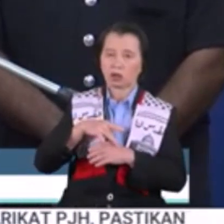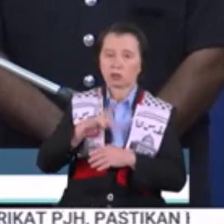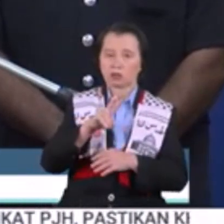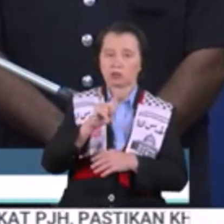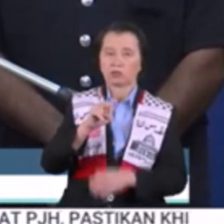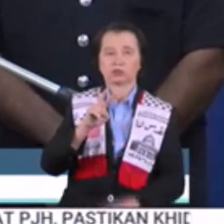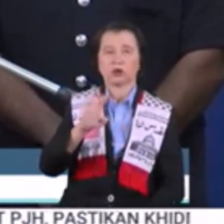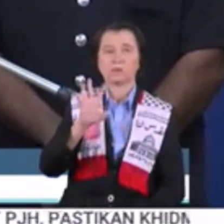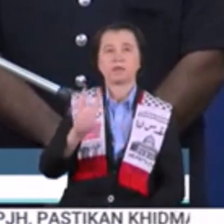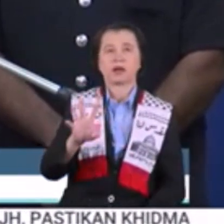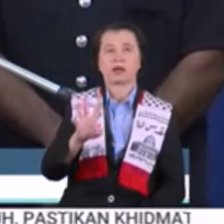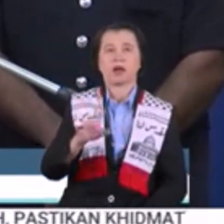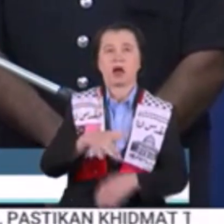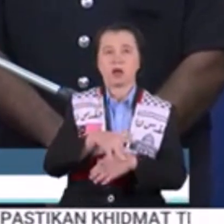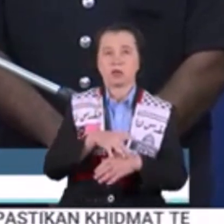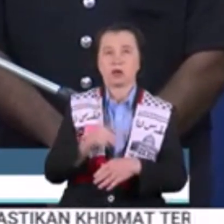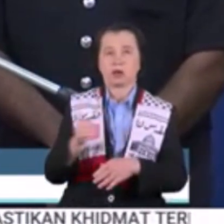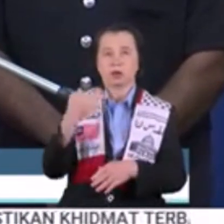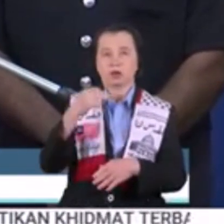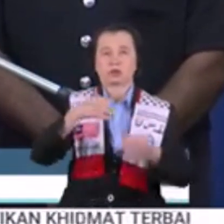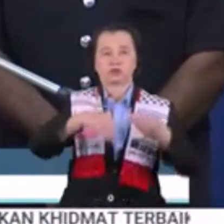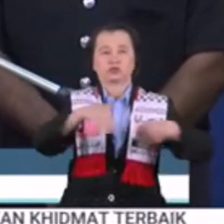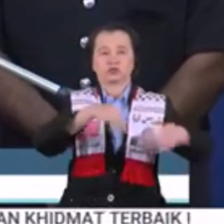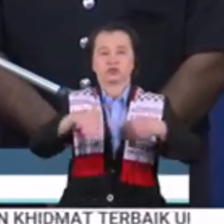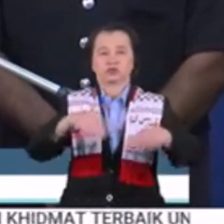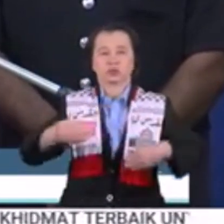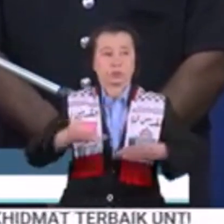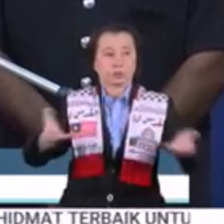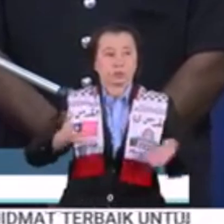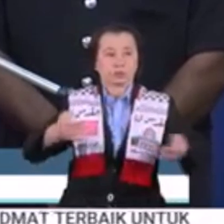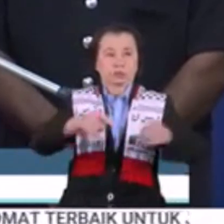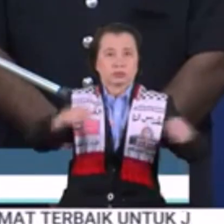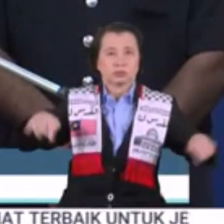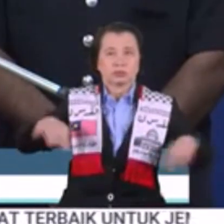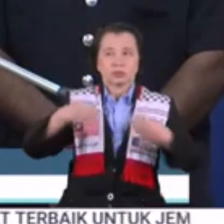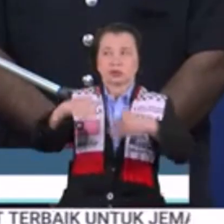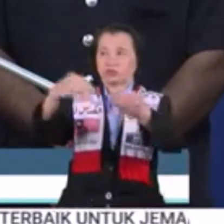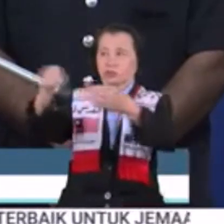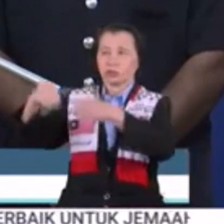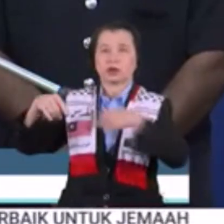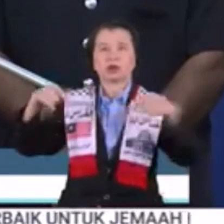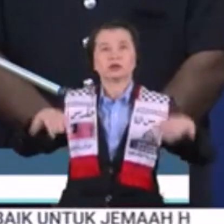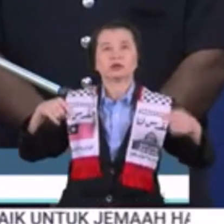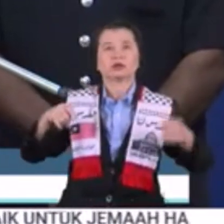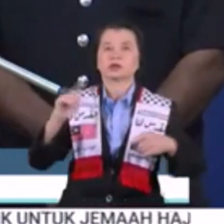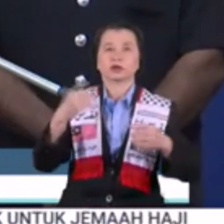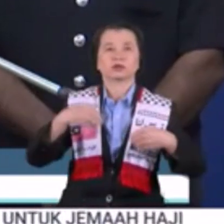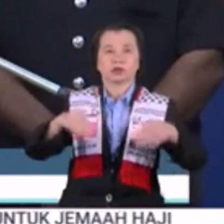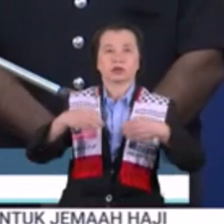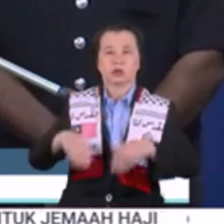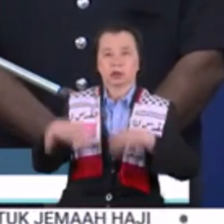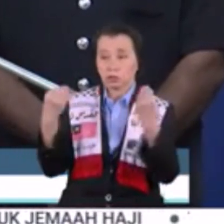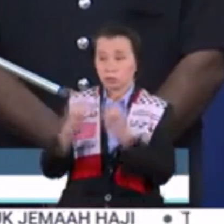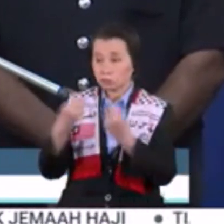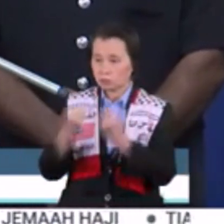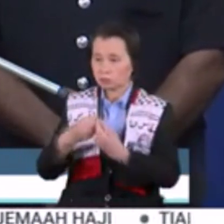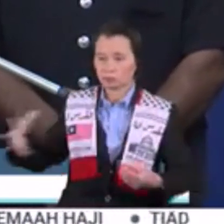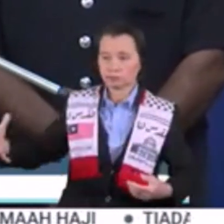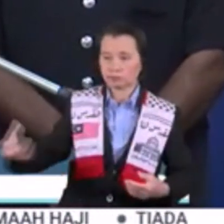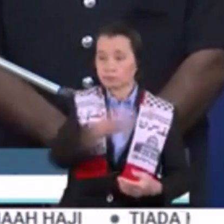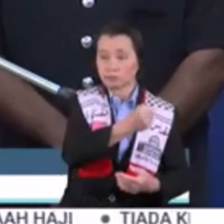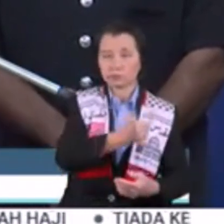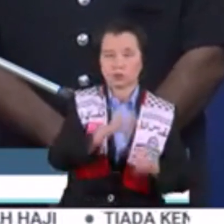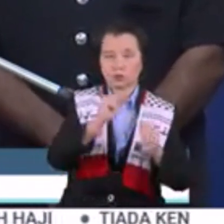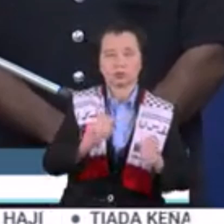April 2024 untuk pasaran tempatan sahaja. Dan jumlah keseluruhan dadah yang dirampas boleh